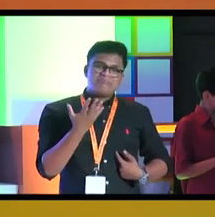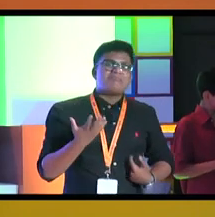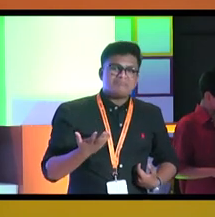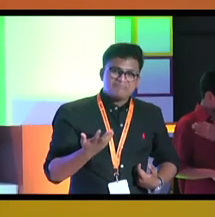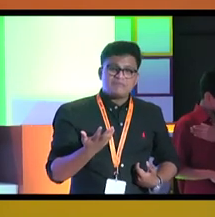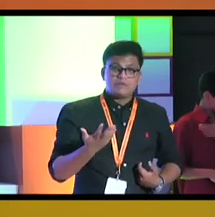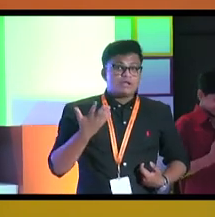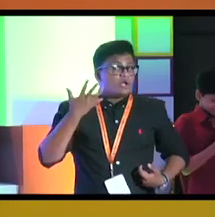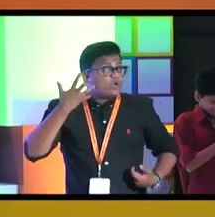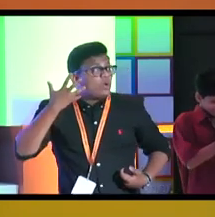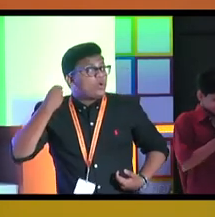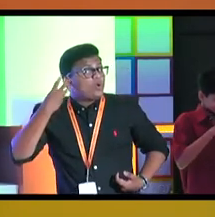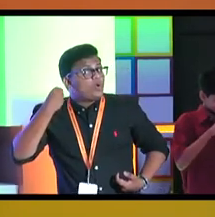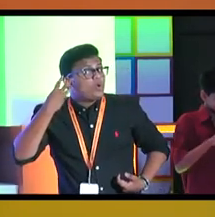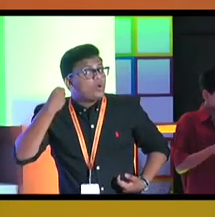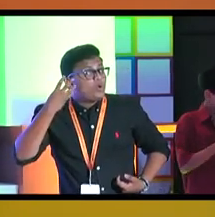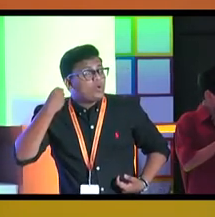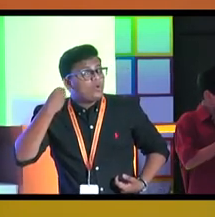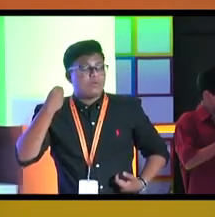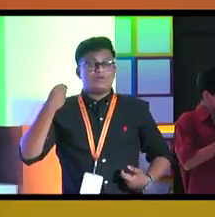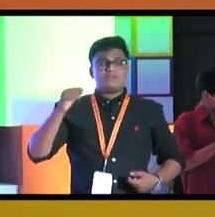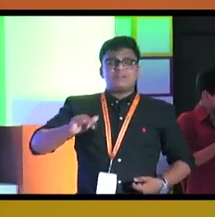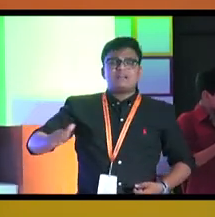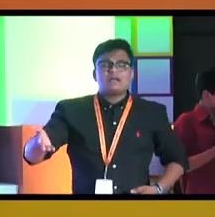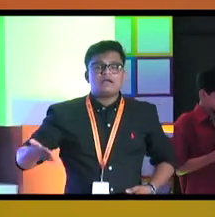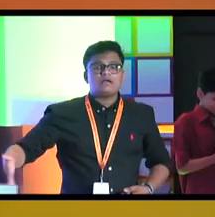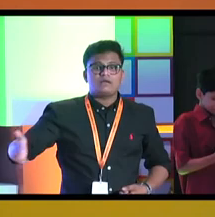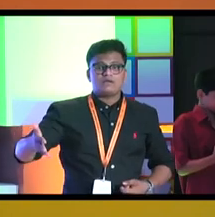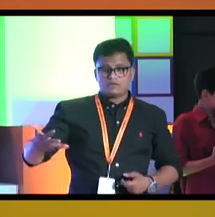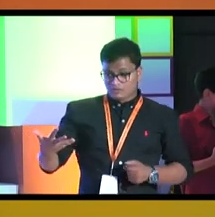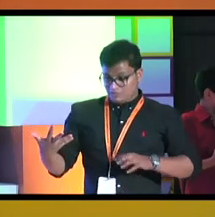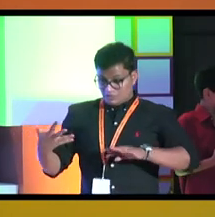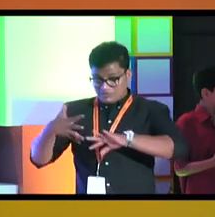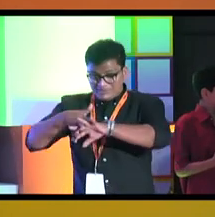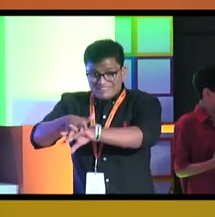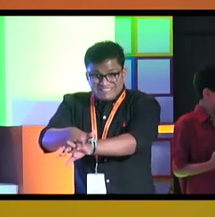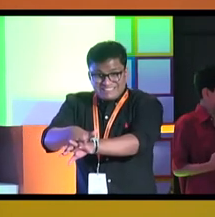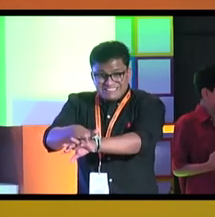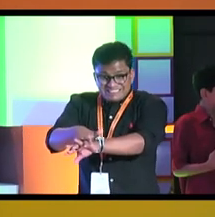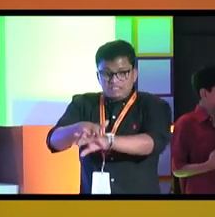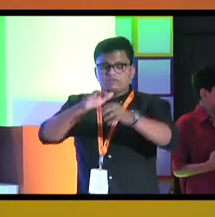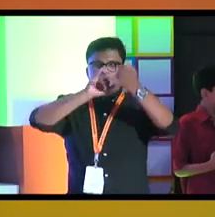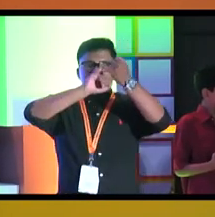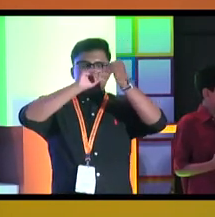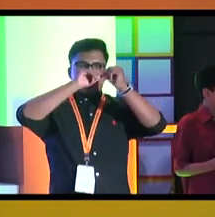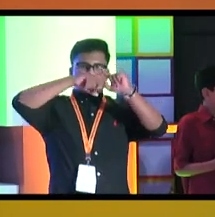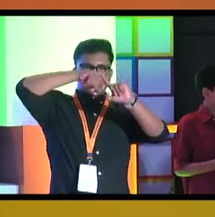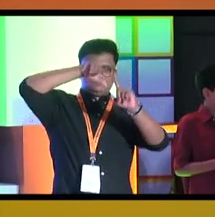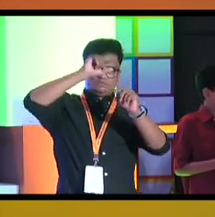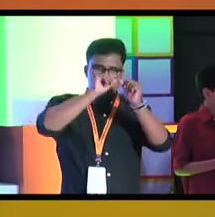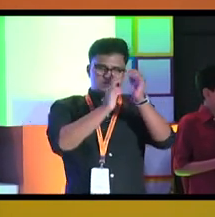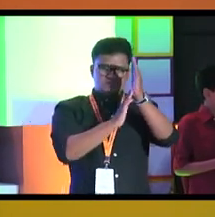वो नॉर्मल बच्चों का नाम है सकलांग ग्रुप, क्योंकि हमारे इंक्लूसिव एजुकेशन सेंटर का नाम है सकलांग ग्रुप.